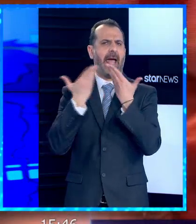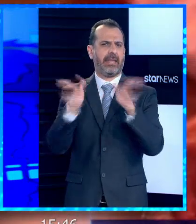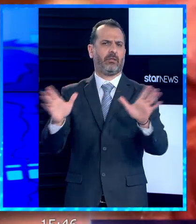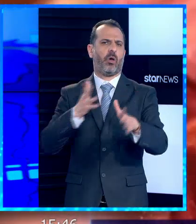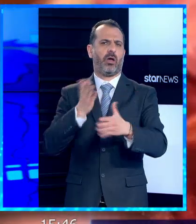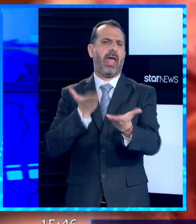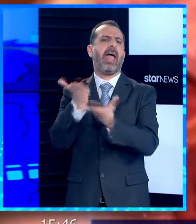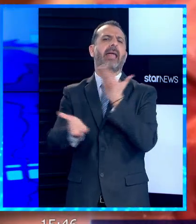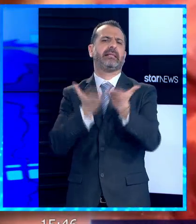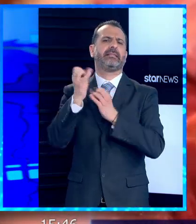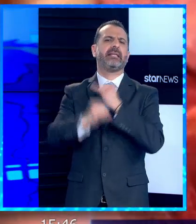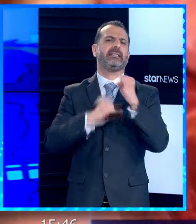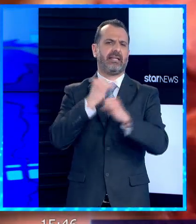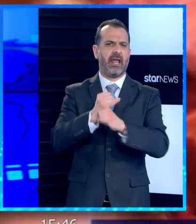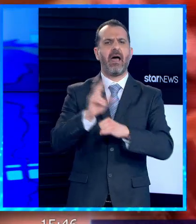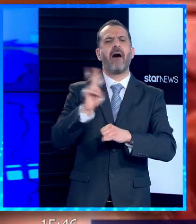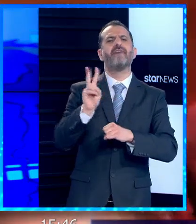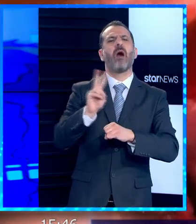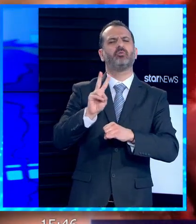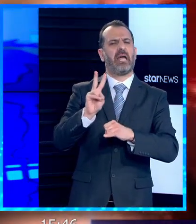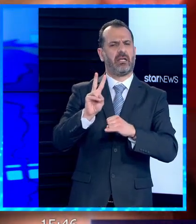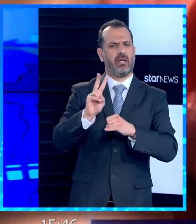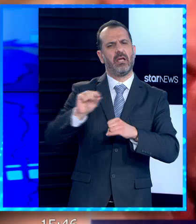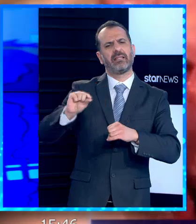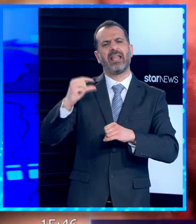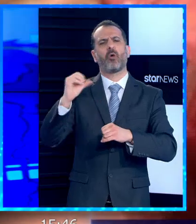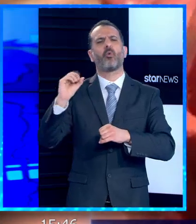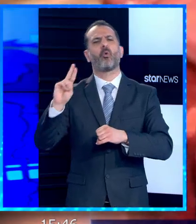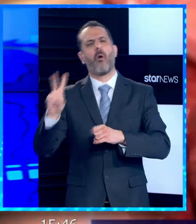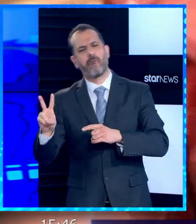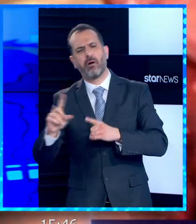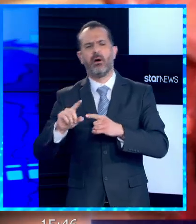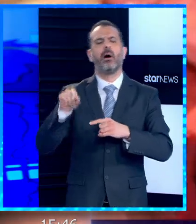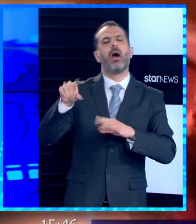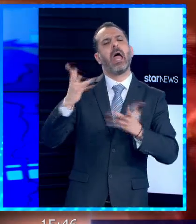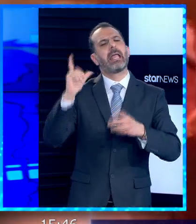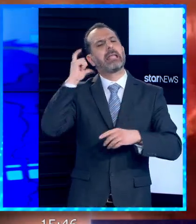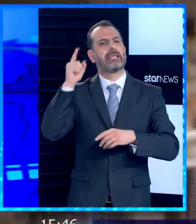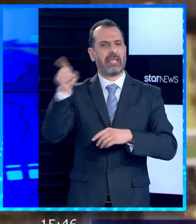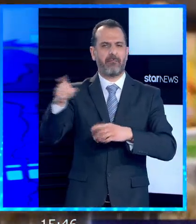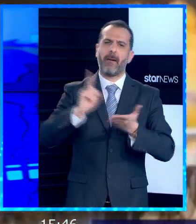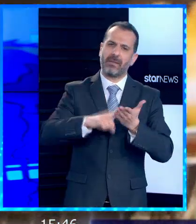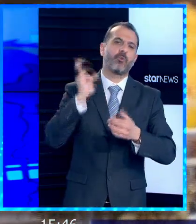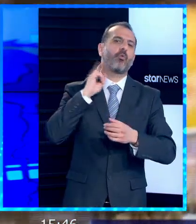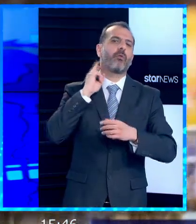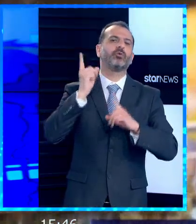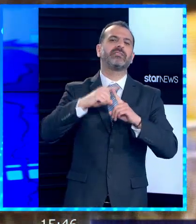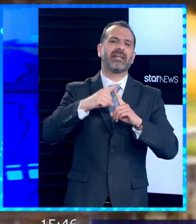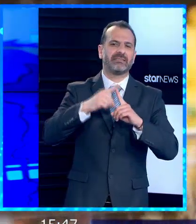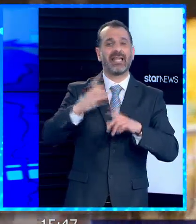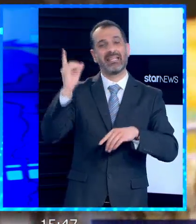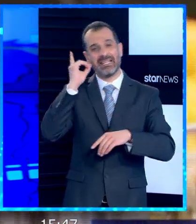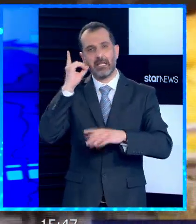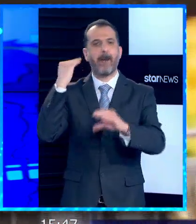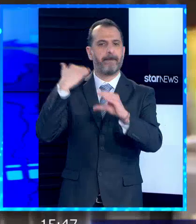μπορούν να κάνουν τις αιτήσεις στο vouchers.gov.gr ή σε κάποιο ΚΕΠ. Απαραίτητη είναι η κωδική του τάξης, ο αριθμός του κινητού, το email